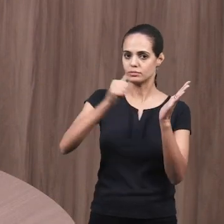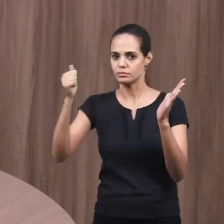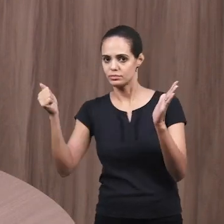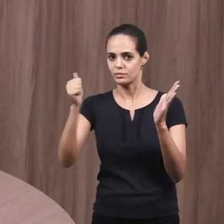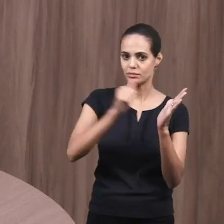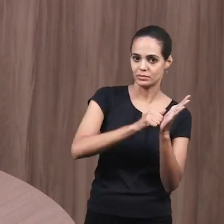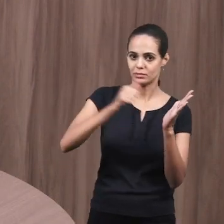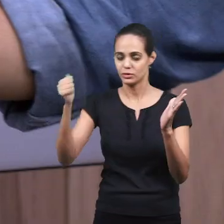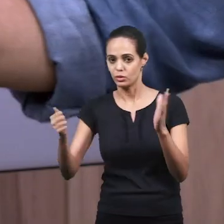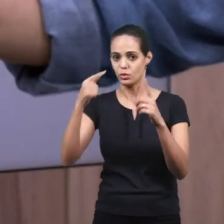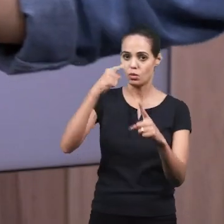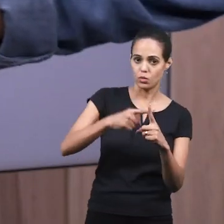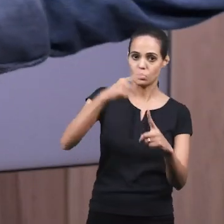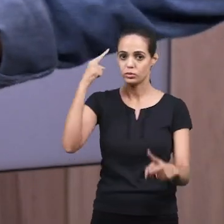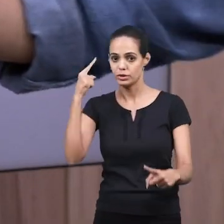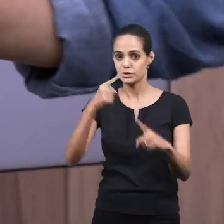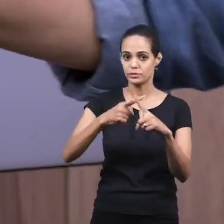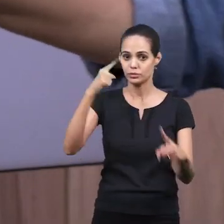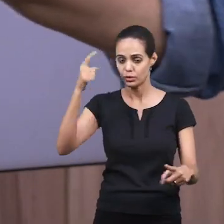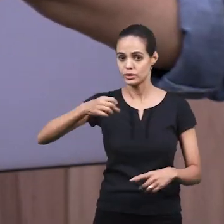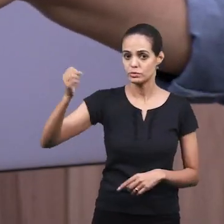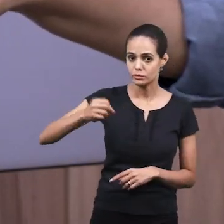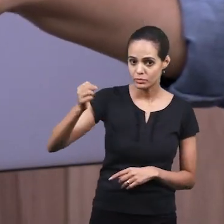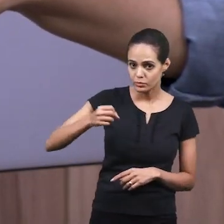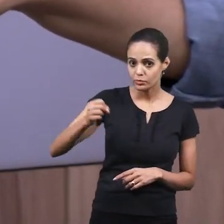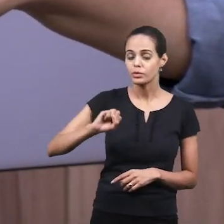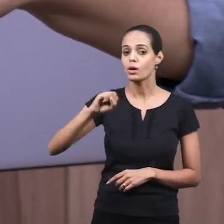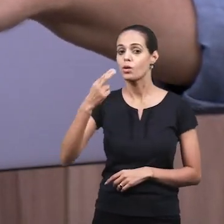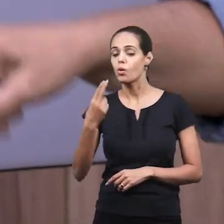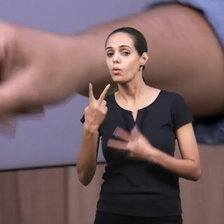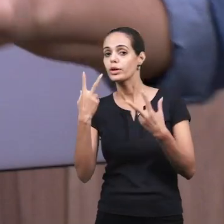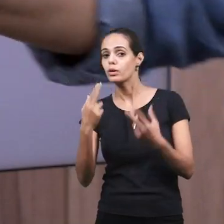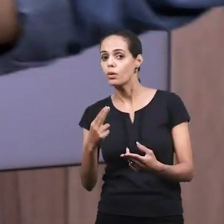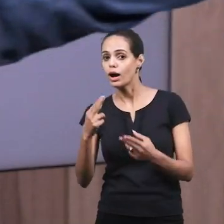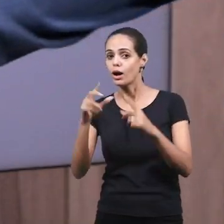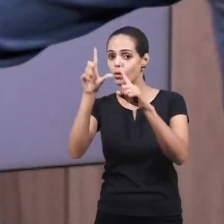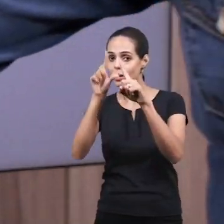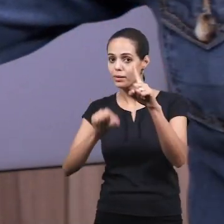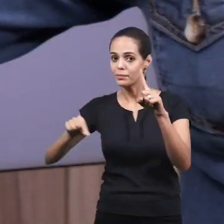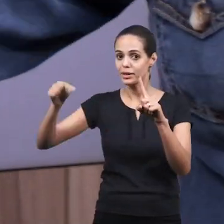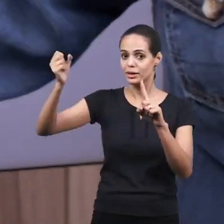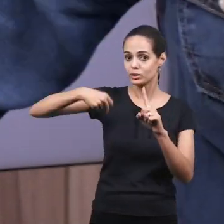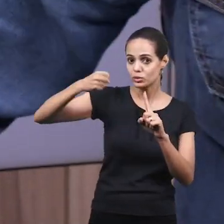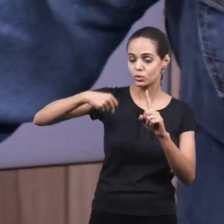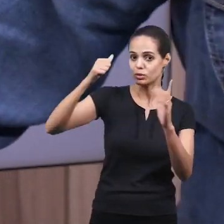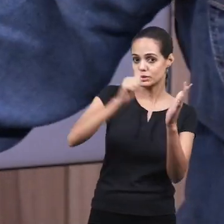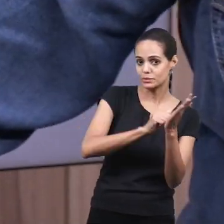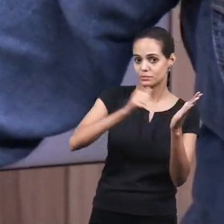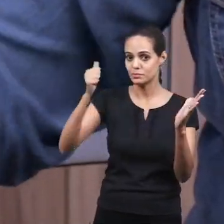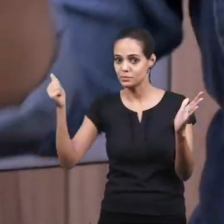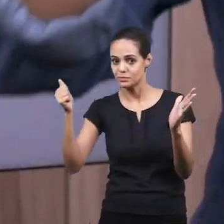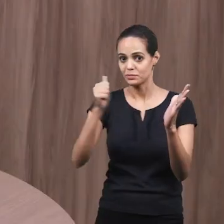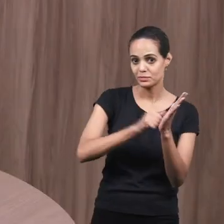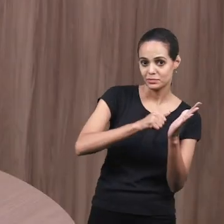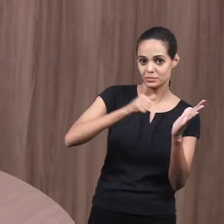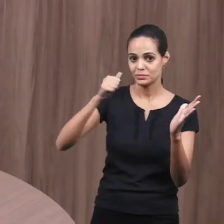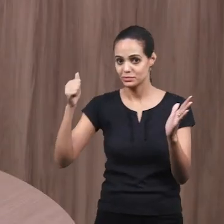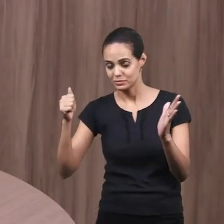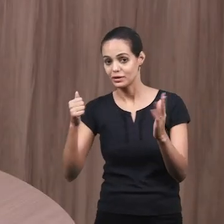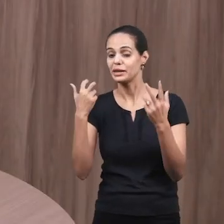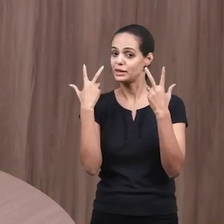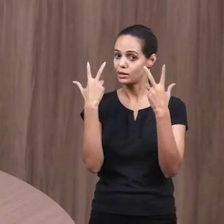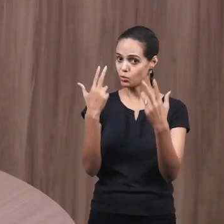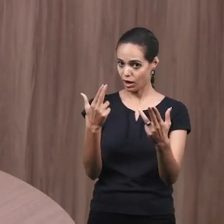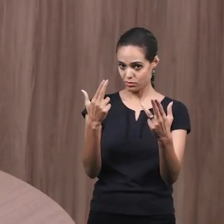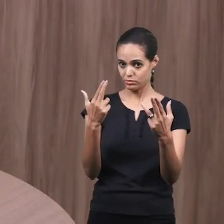faisant comme la demi-lune. igual Et à la meia-lua. fin, il va refaire ensemble avec la demi-lune. Com